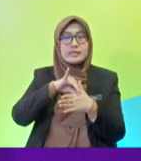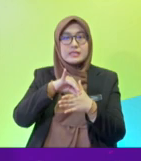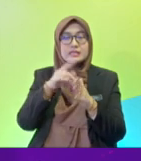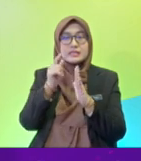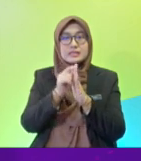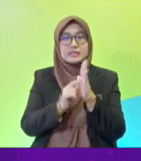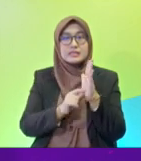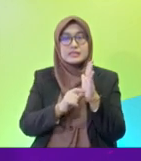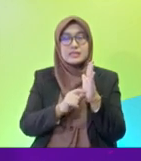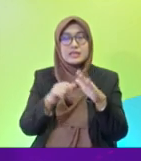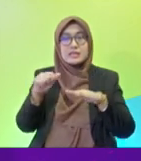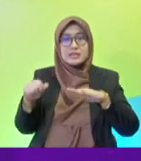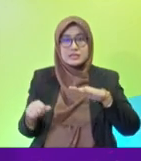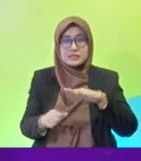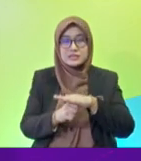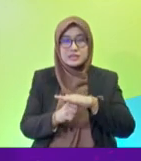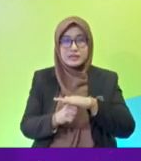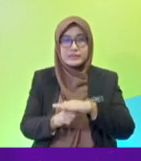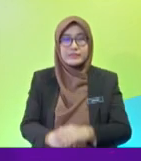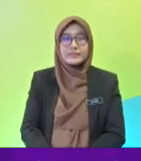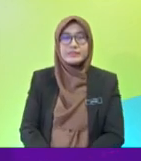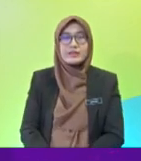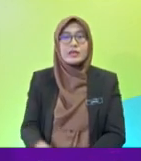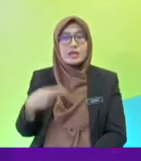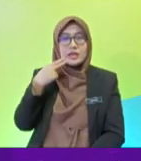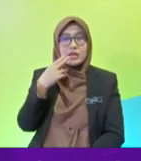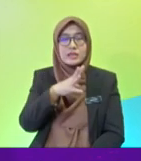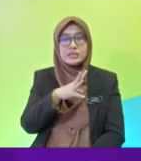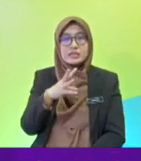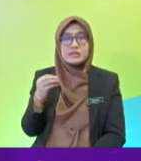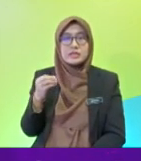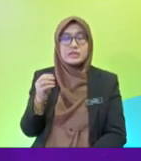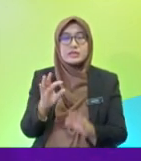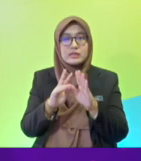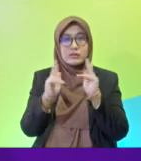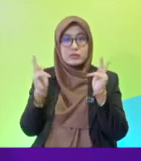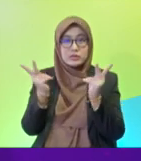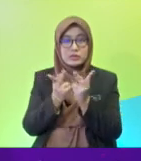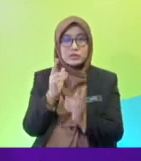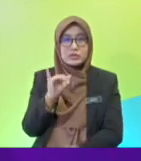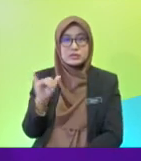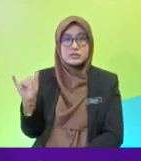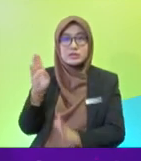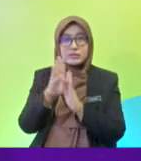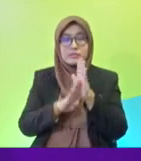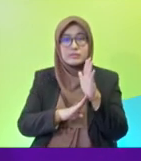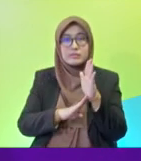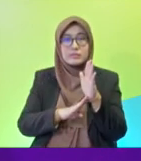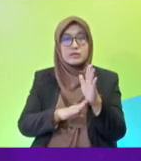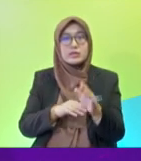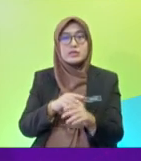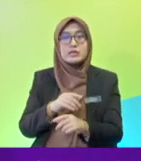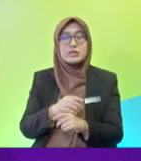Sendiri Hana dan keluarganya bertanggung jawab menjaga kebersihan rumah mereka